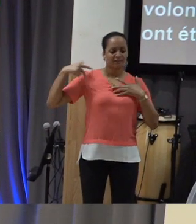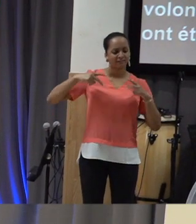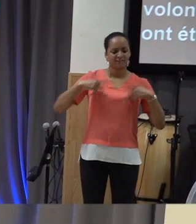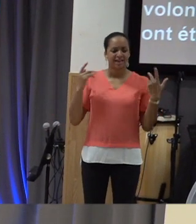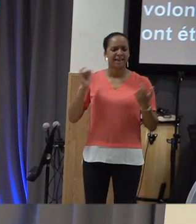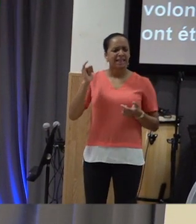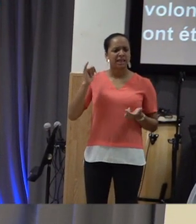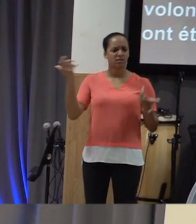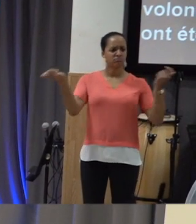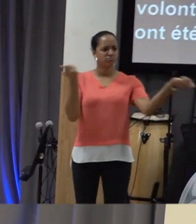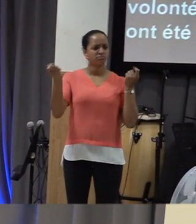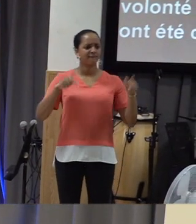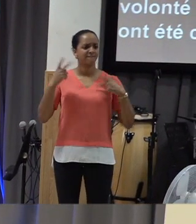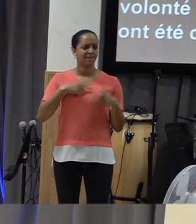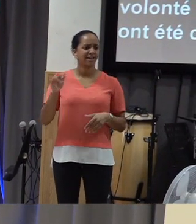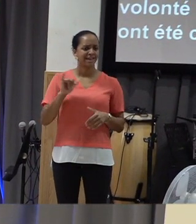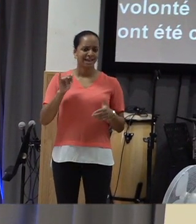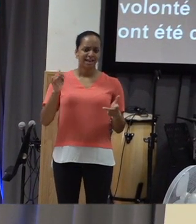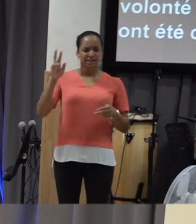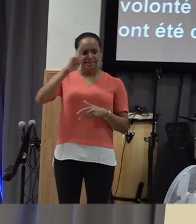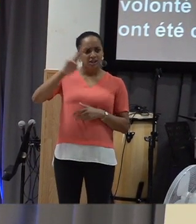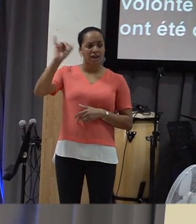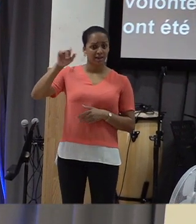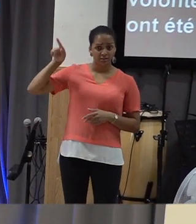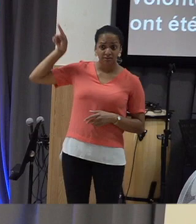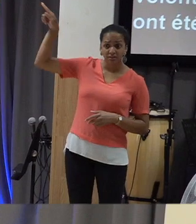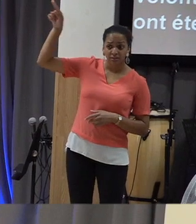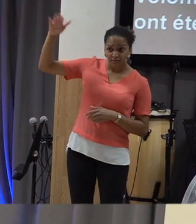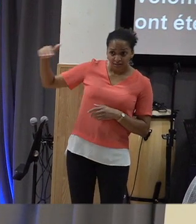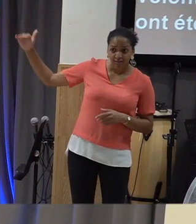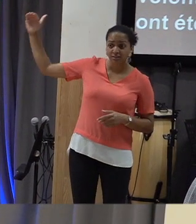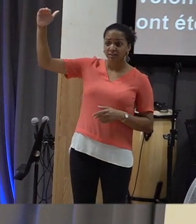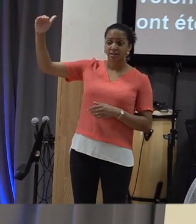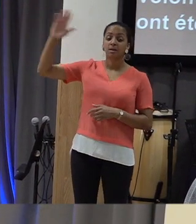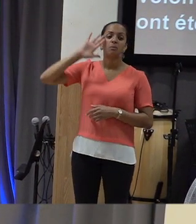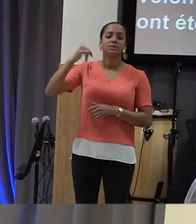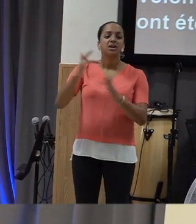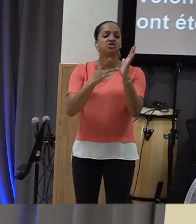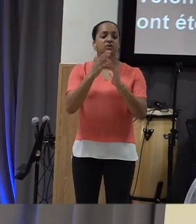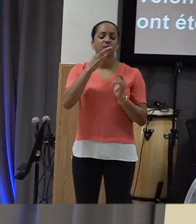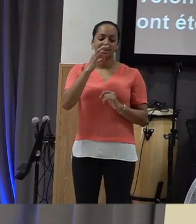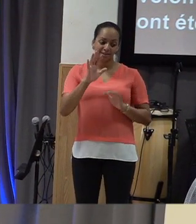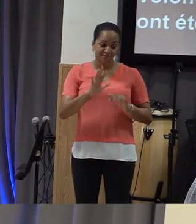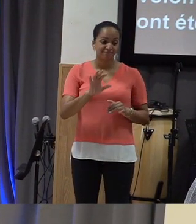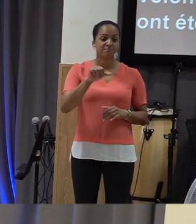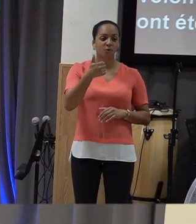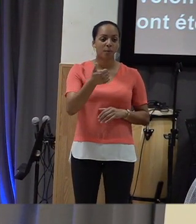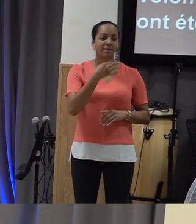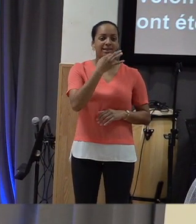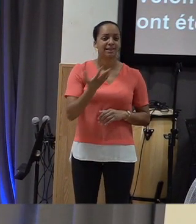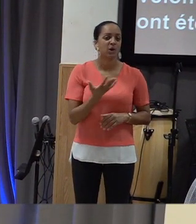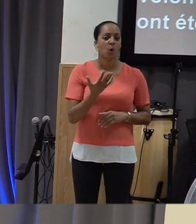Seigneur? C'est pour cela, notamment, que Jésus nous enseigne à prier en commençant par notre Père qui est, où